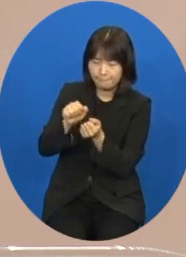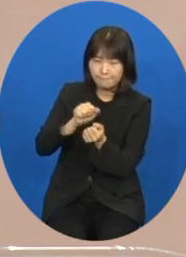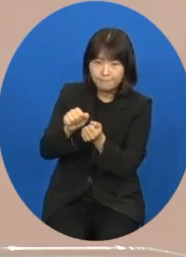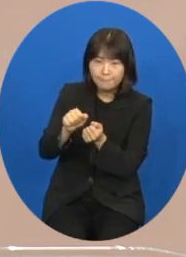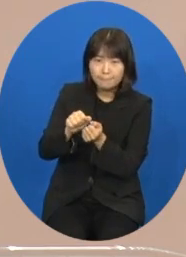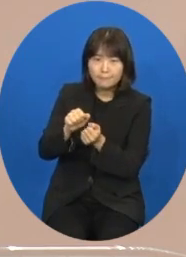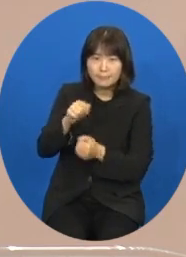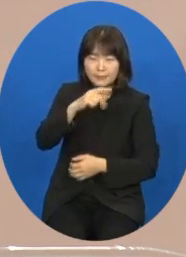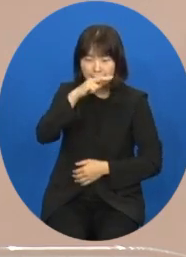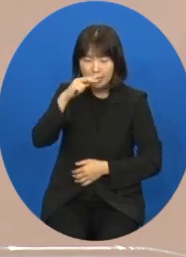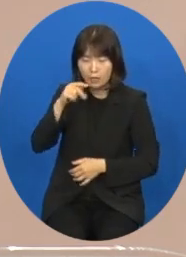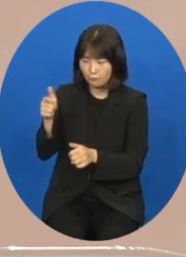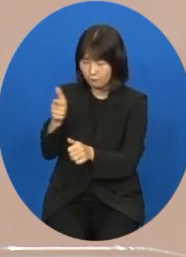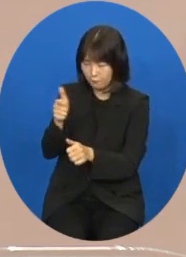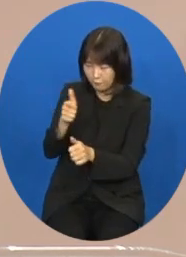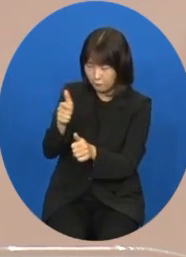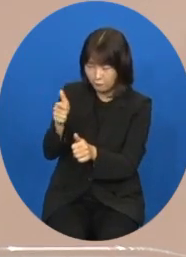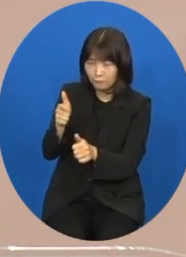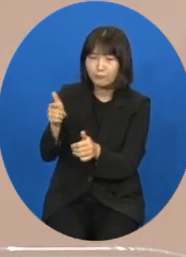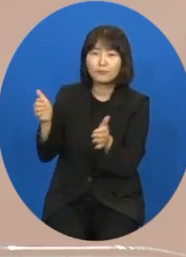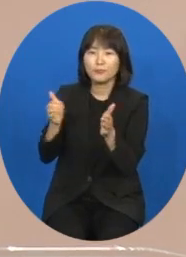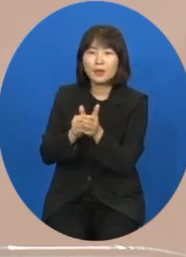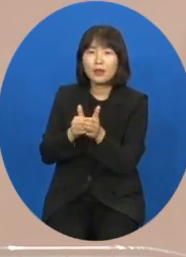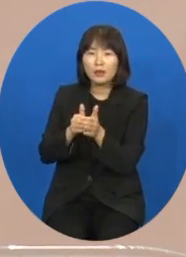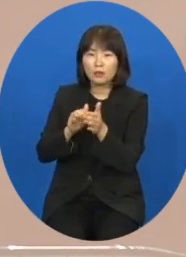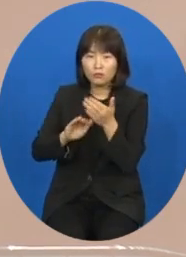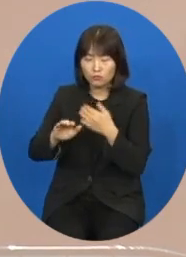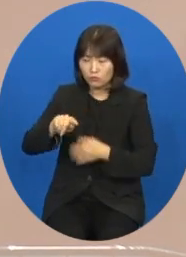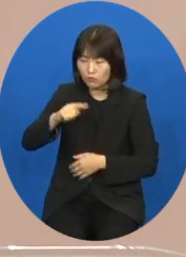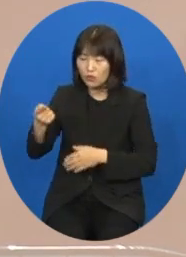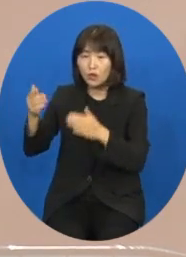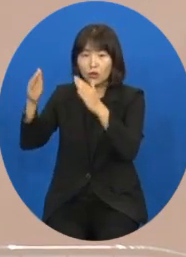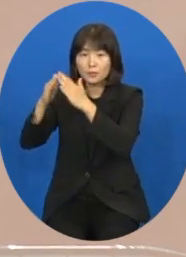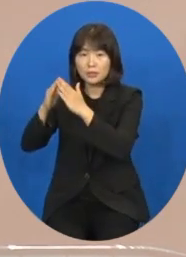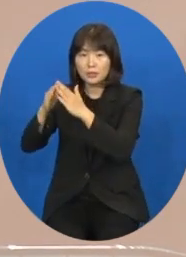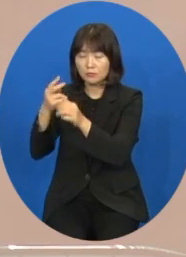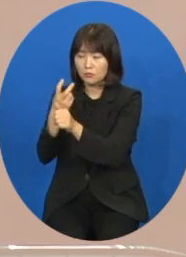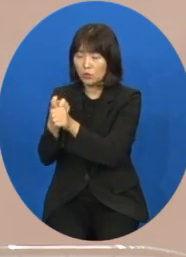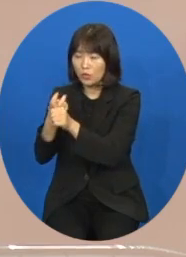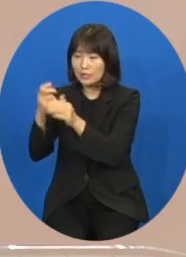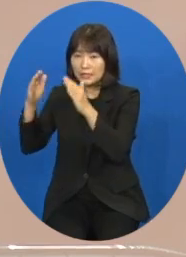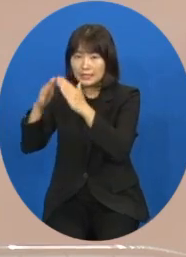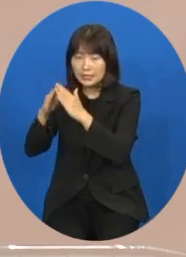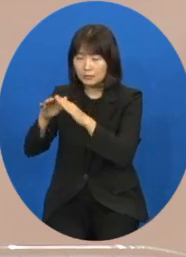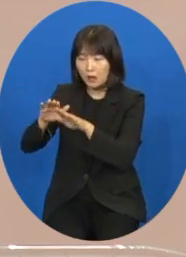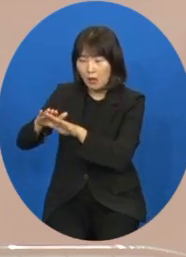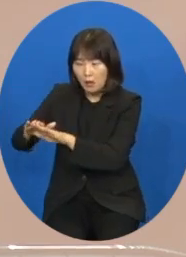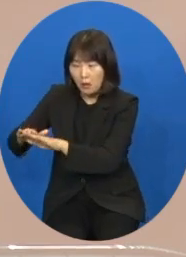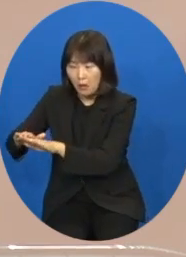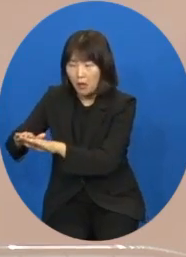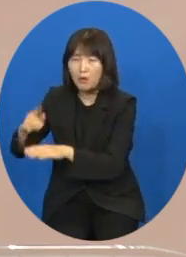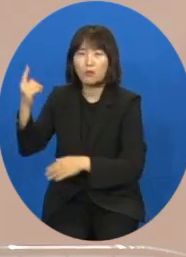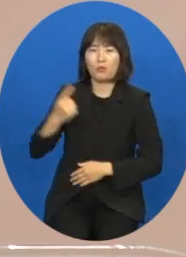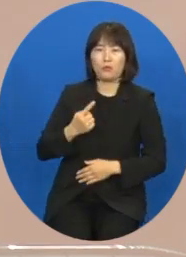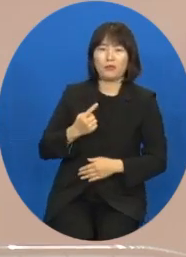그리고 향수까지 뿌려서, 그리고 그 옆집 토끼장에다가 살짝